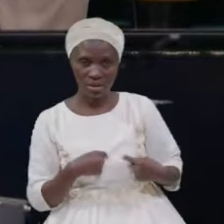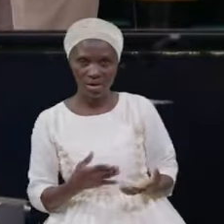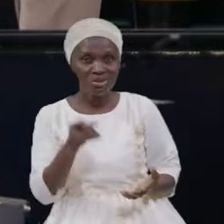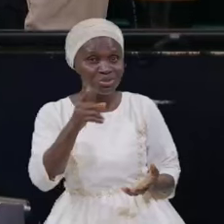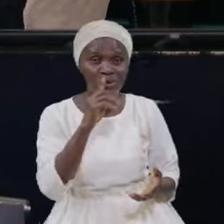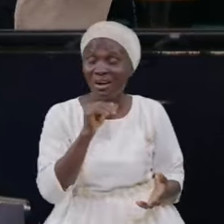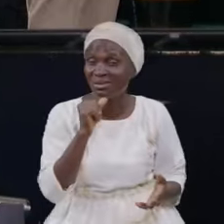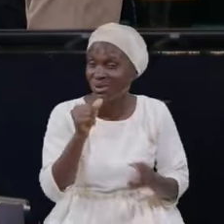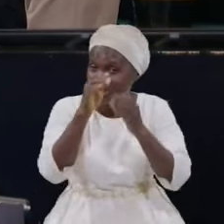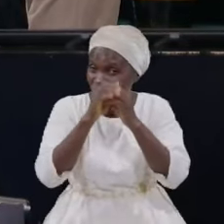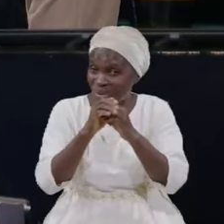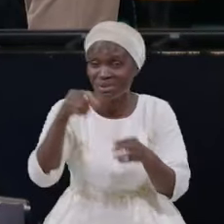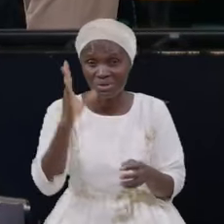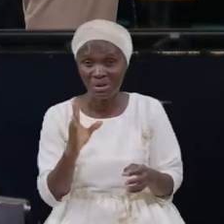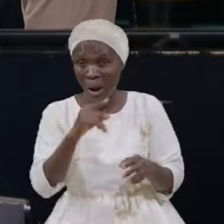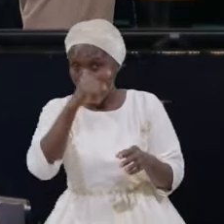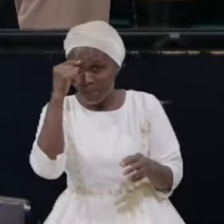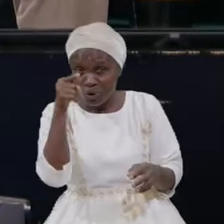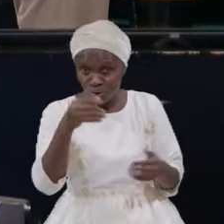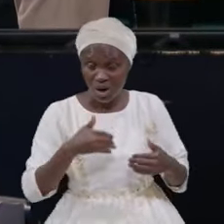fais. Il dit maintenant,